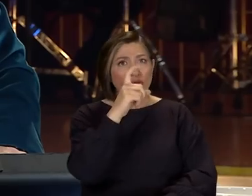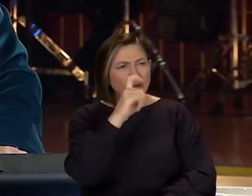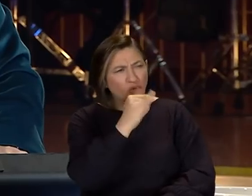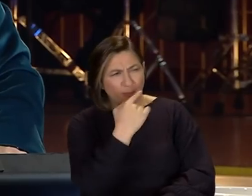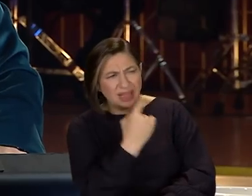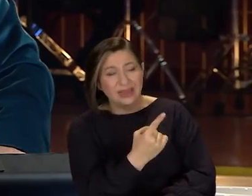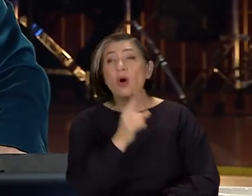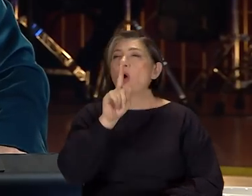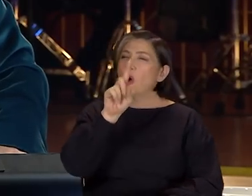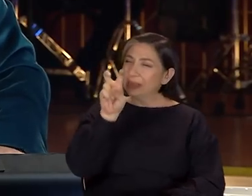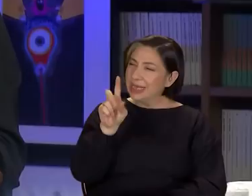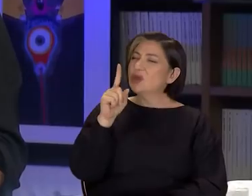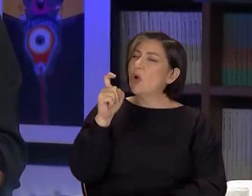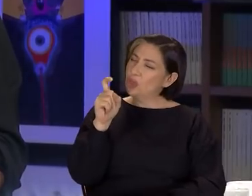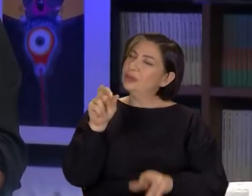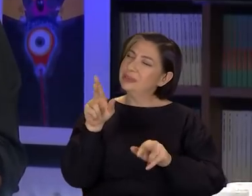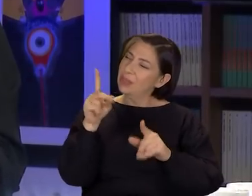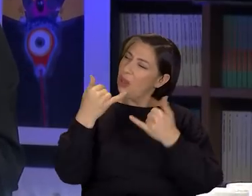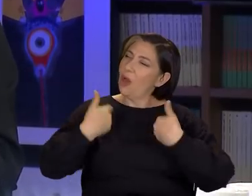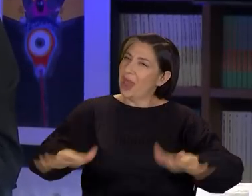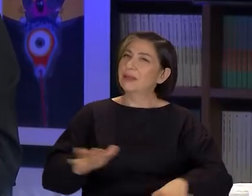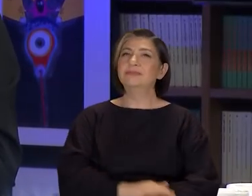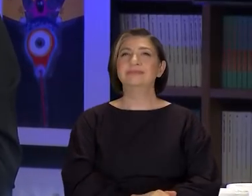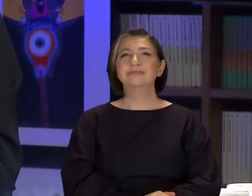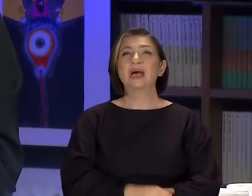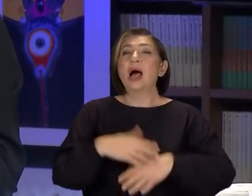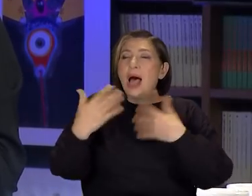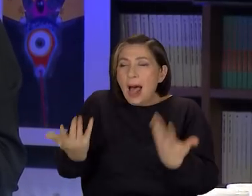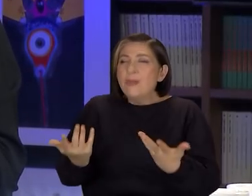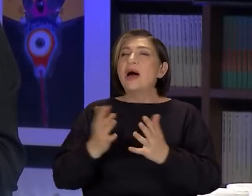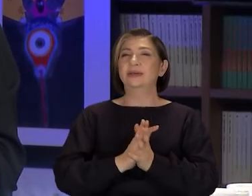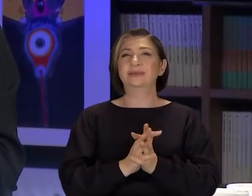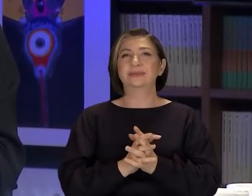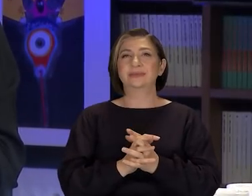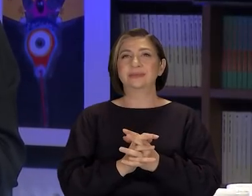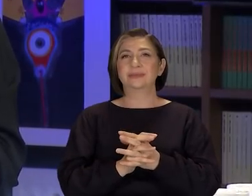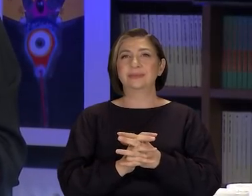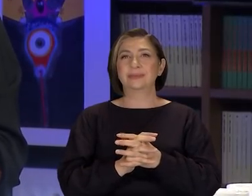dedin? 18-19 civarı bir kilo verdim. Evet. Ama işte...